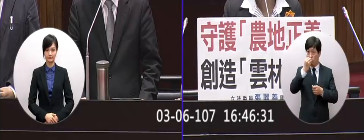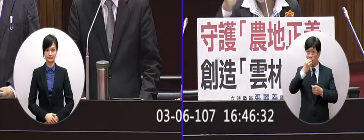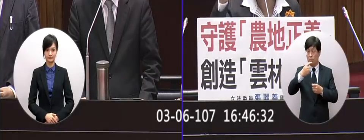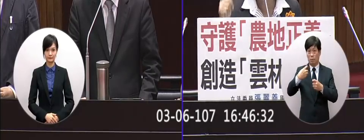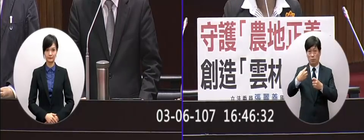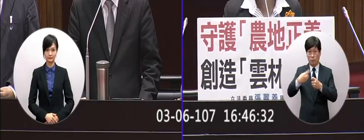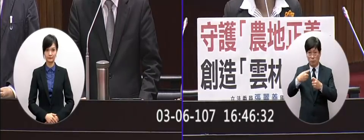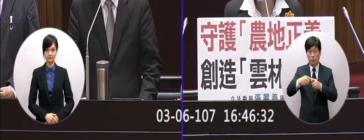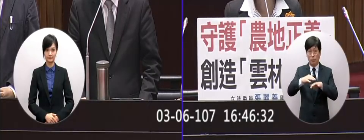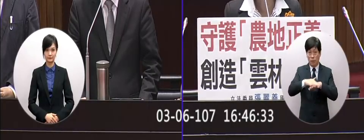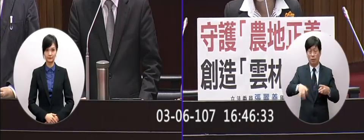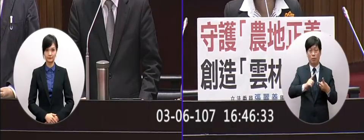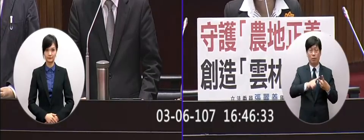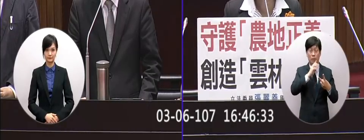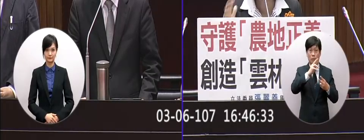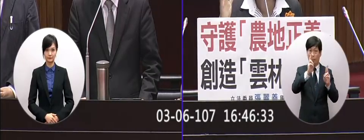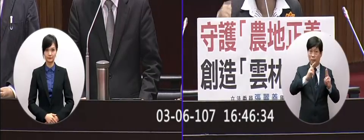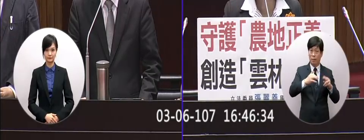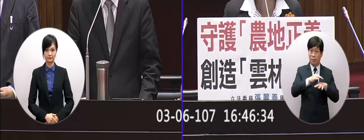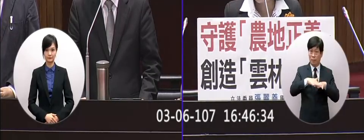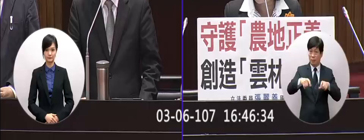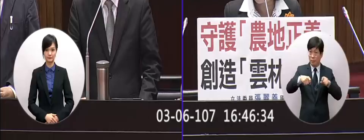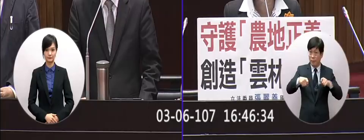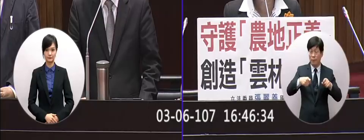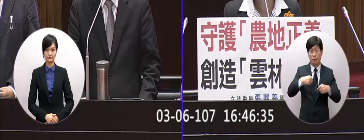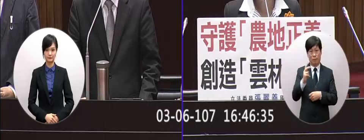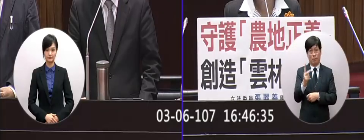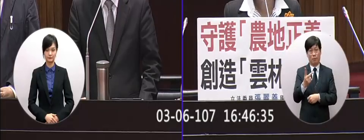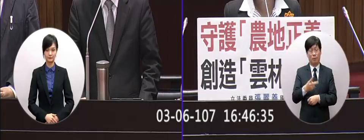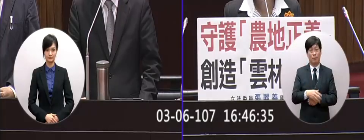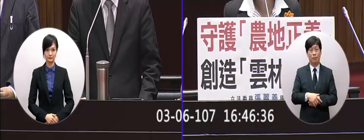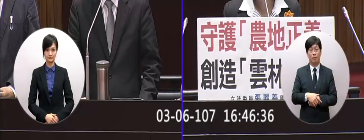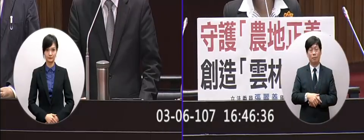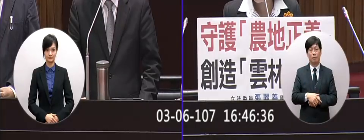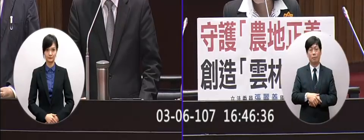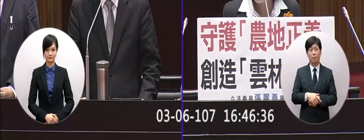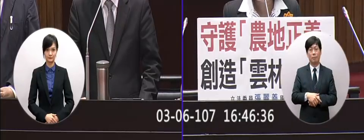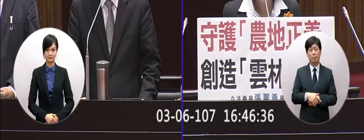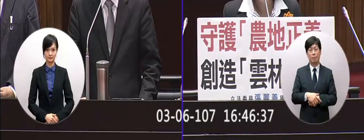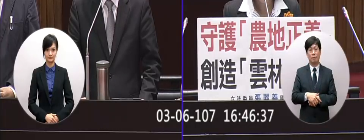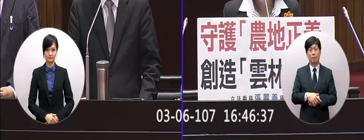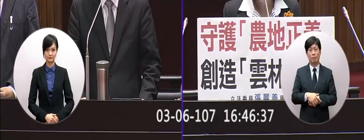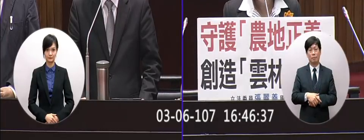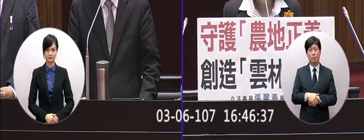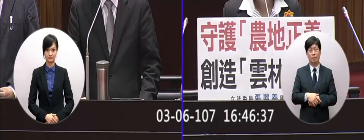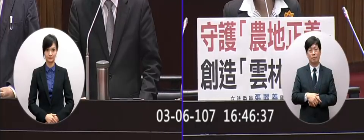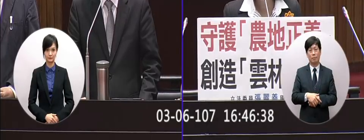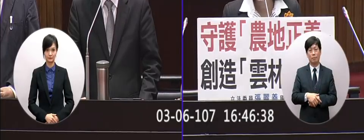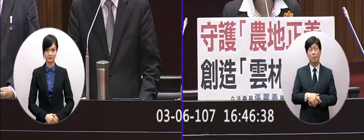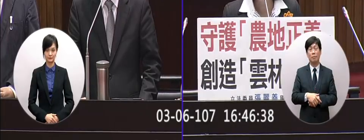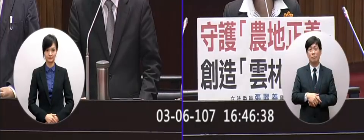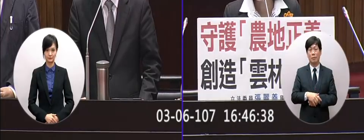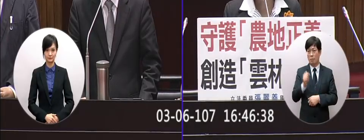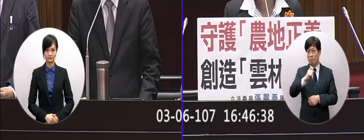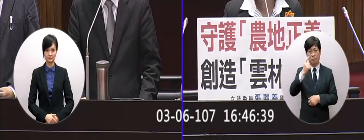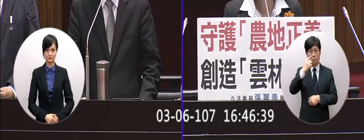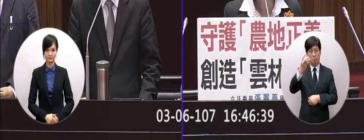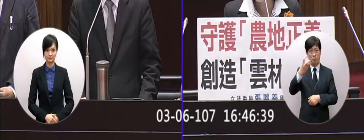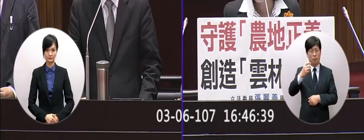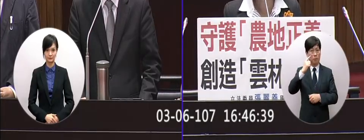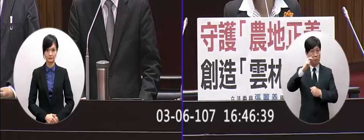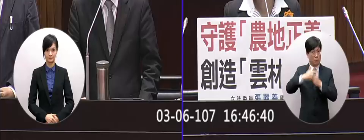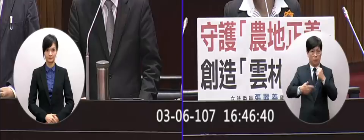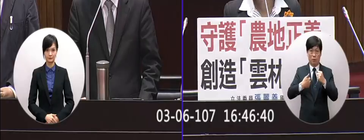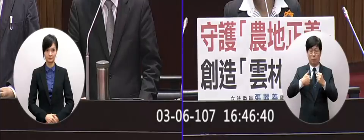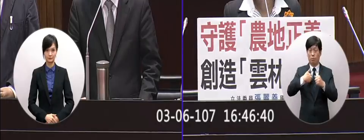政策，还有能源政策、再生能源的政策。所以院长，不要忽略云